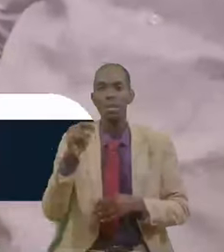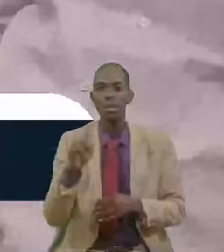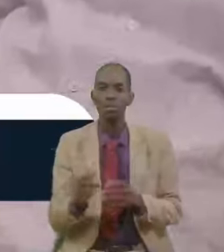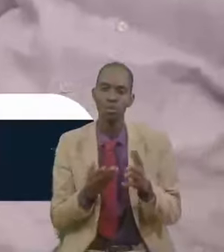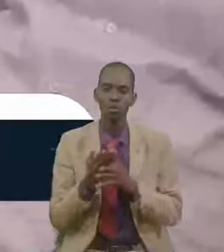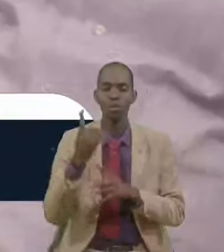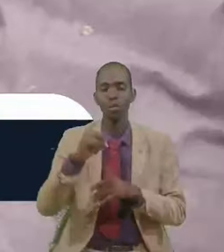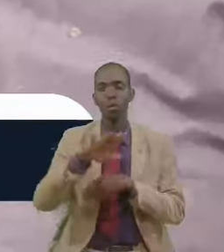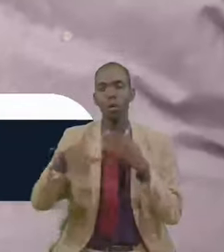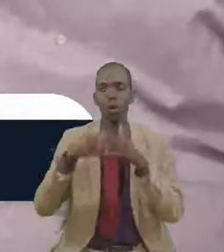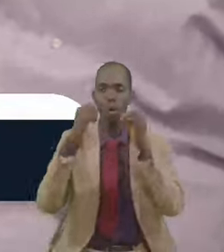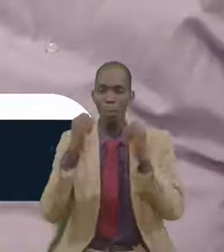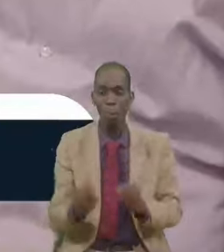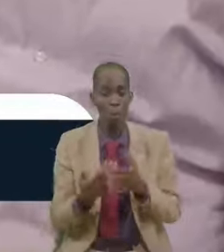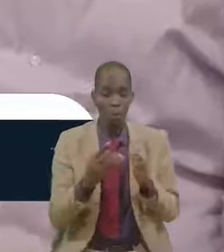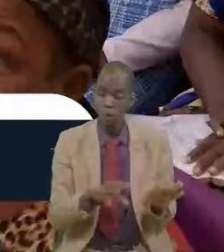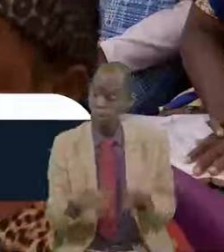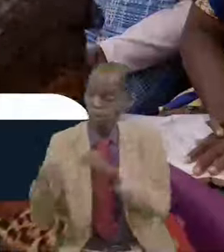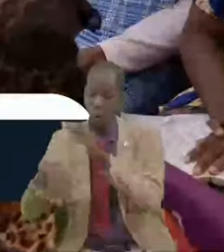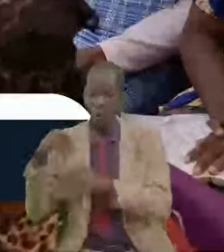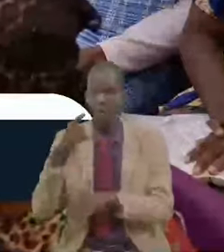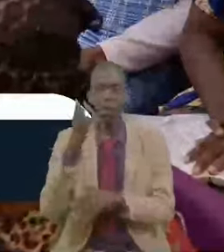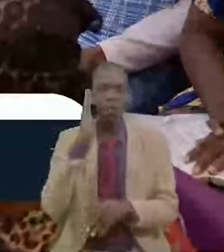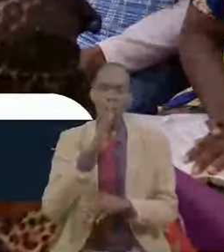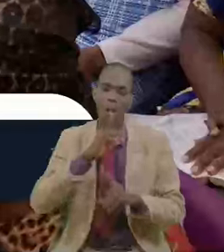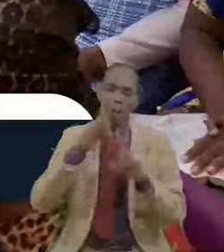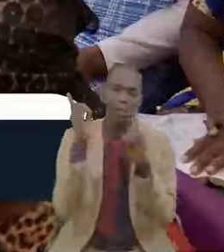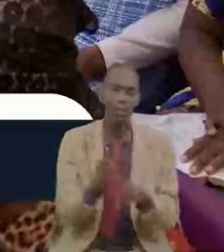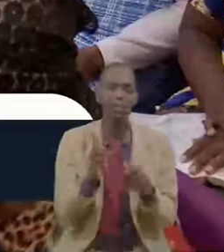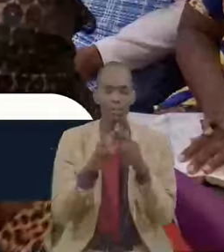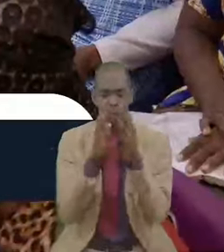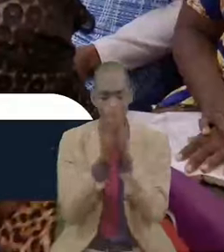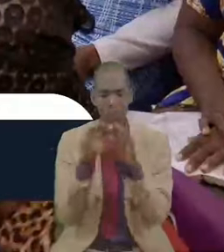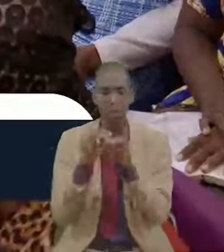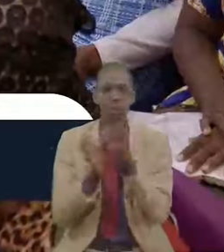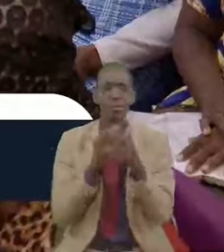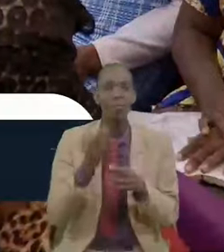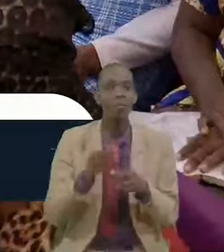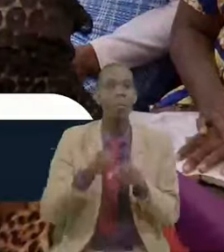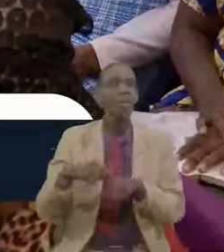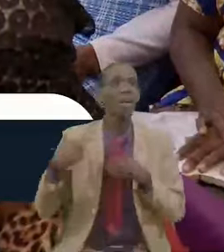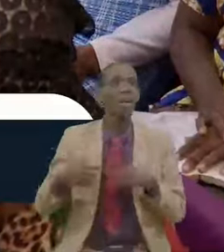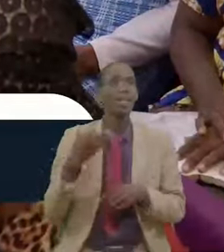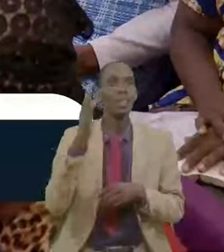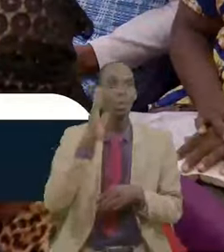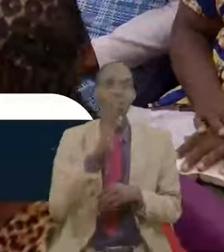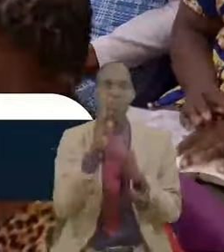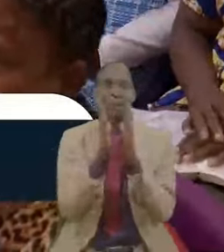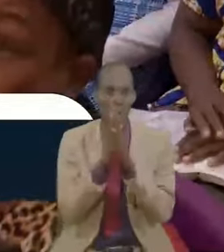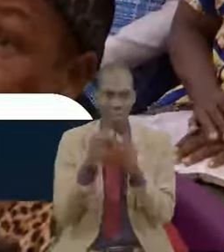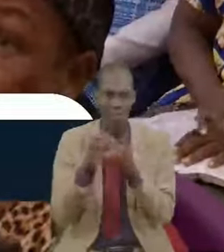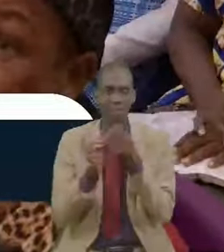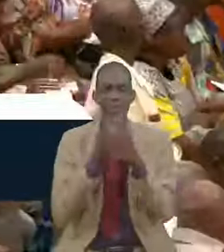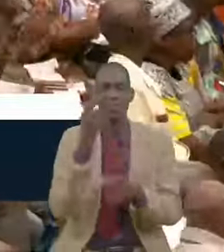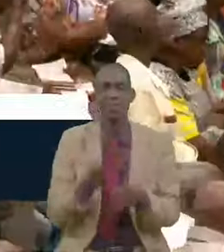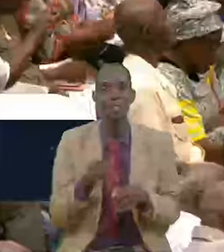de sortir de ces portes, la confirmation. Dans votre cœur, la confirmation. Dans votre